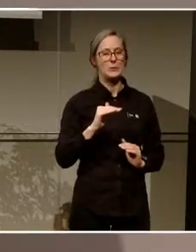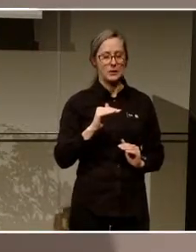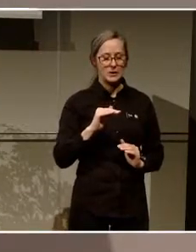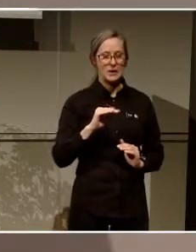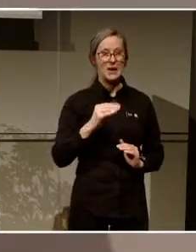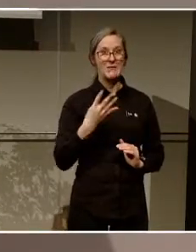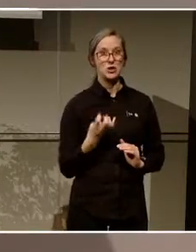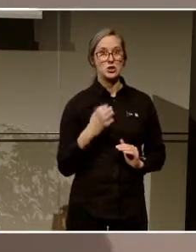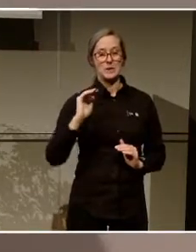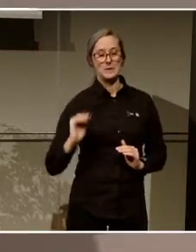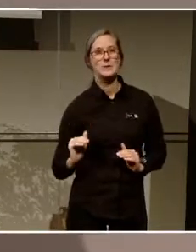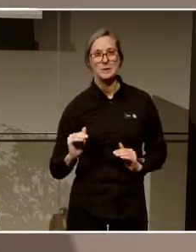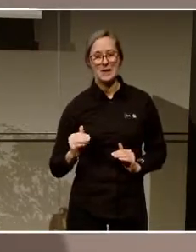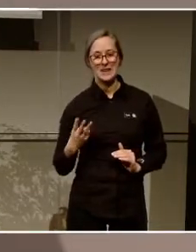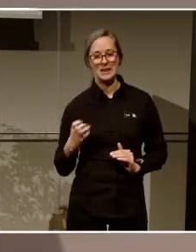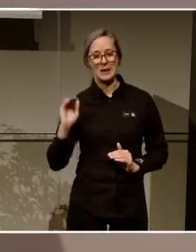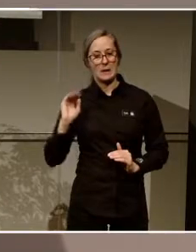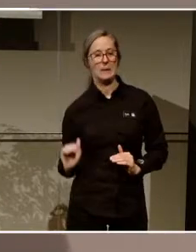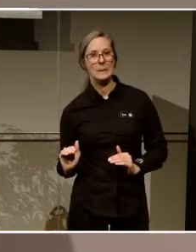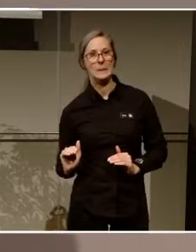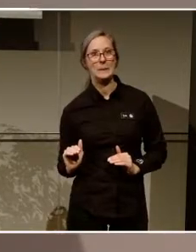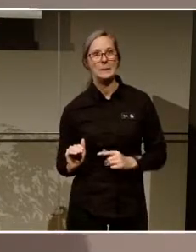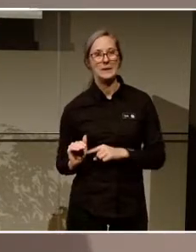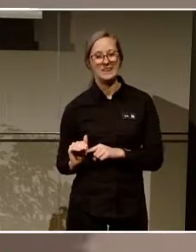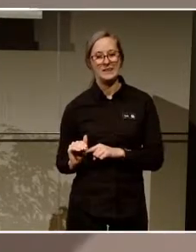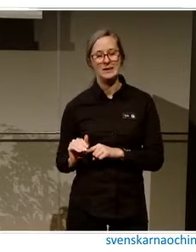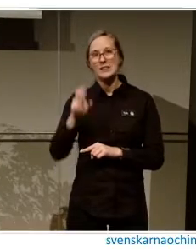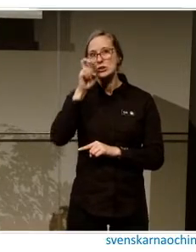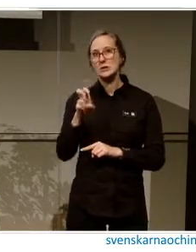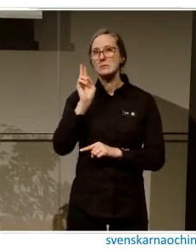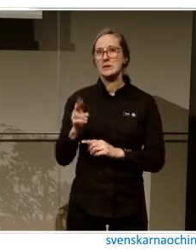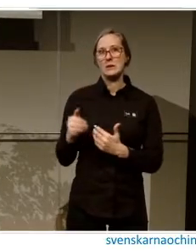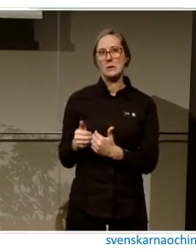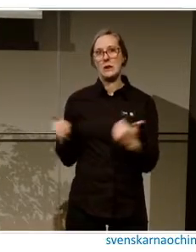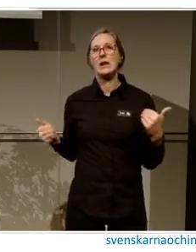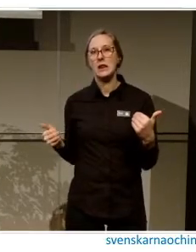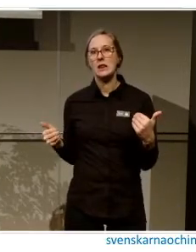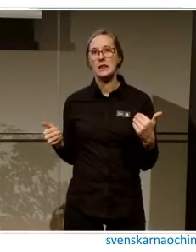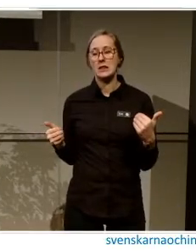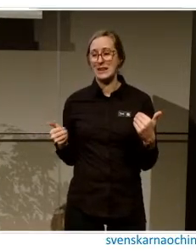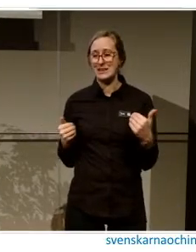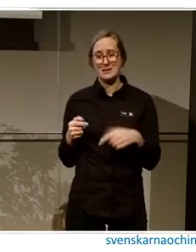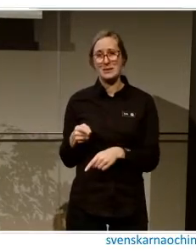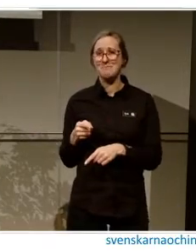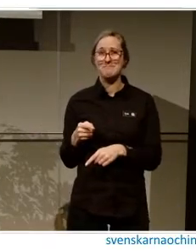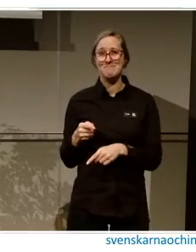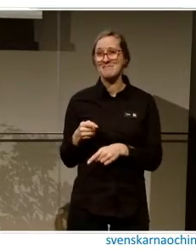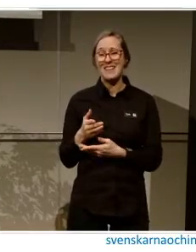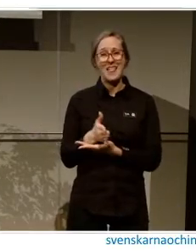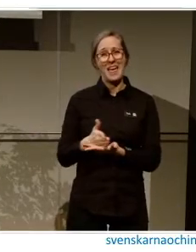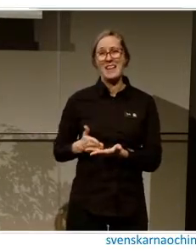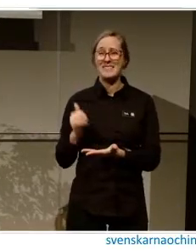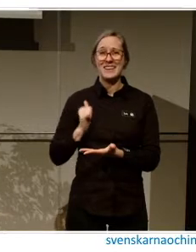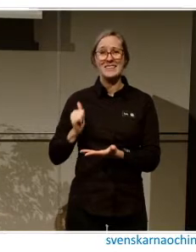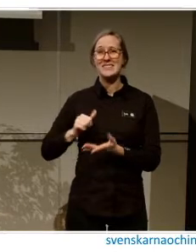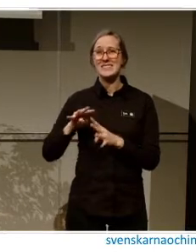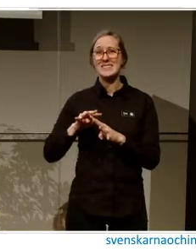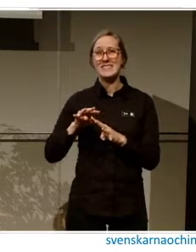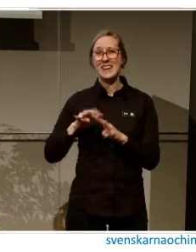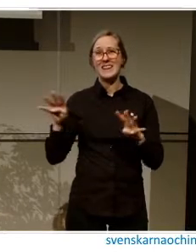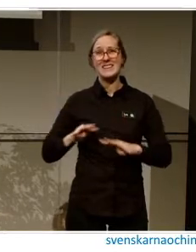Sen är det 40-talisterna. 30-talisterna, det är där vi ser en stor skillnad. Och de har knappt ens kommit upp i att hälften använder